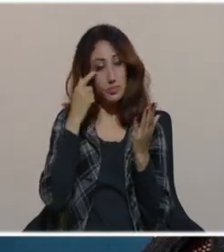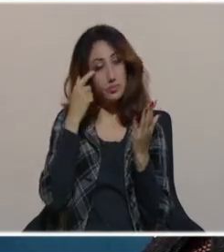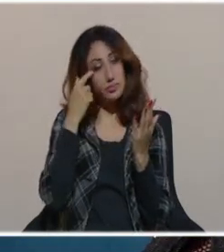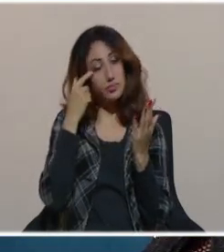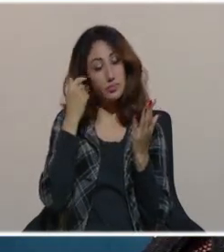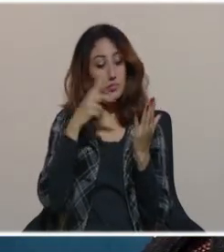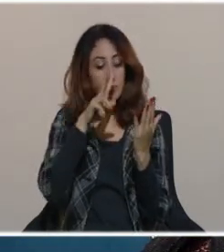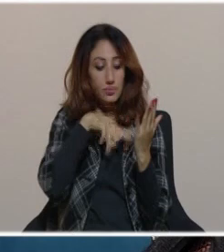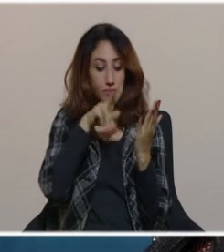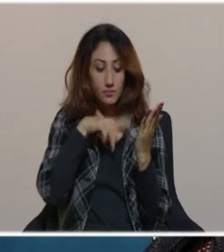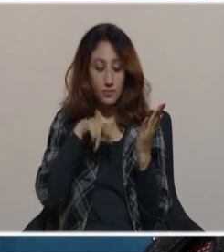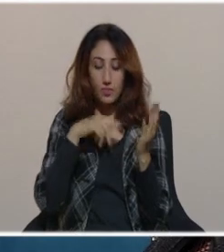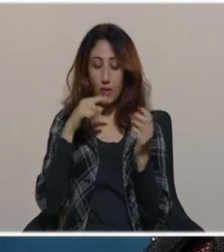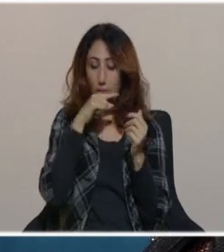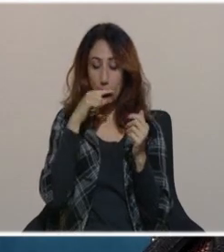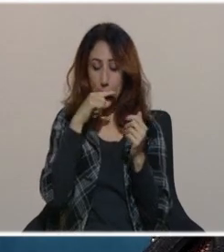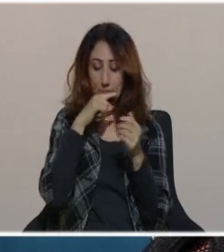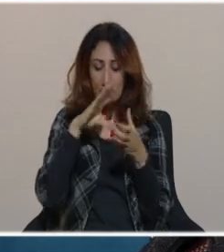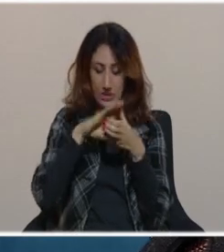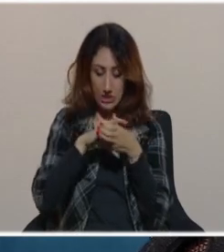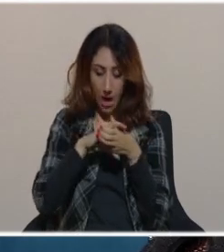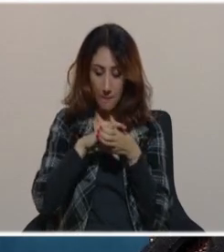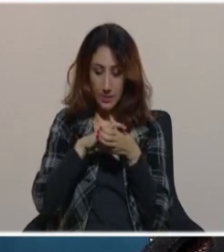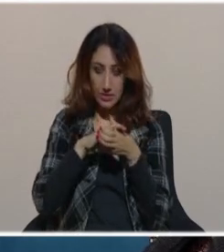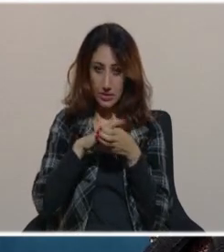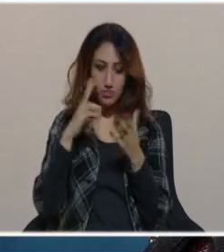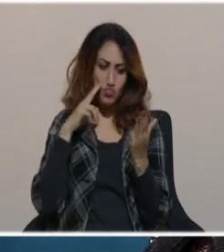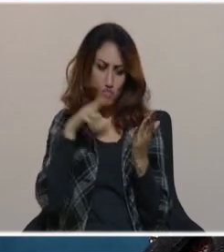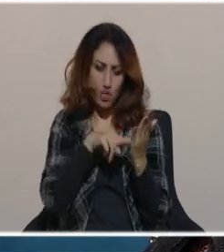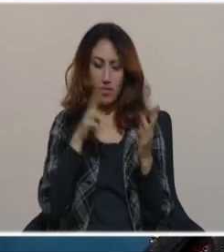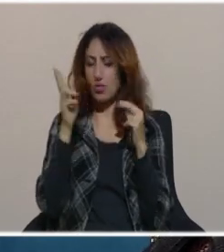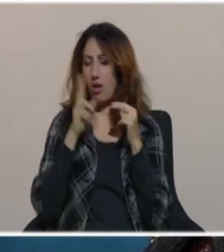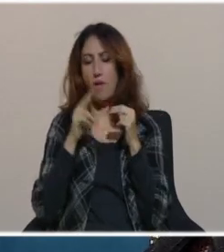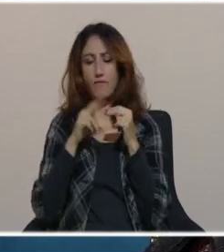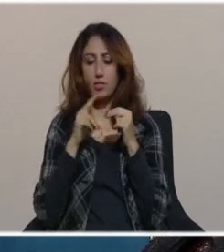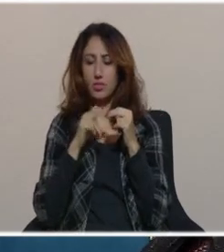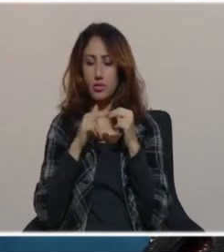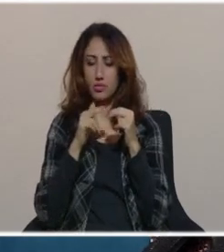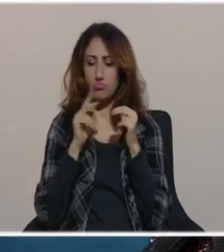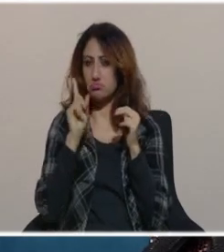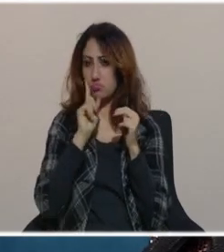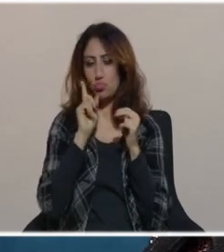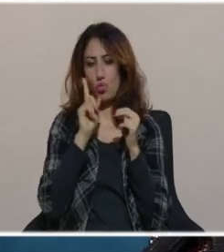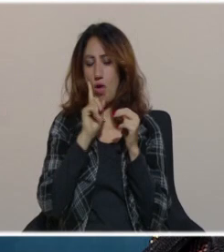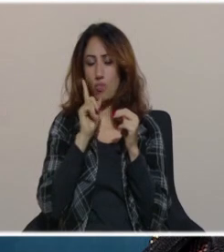انا كان في زميله صاحبتي رفضت الدور، لانه